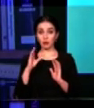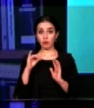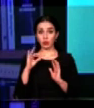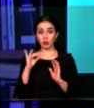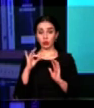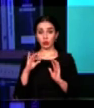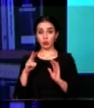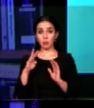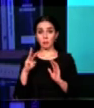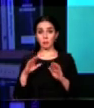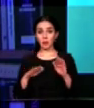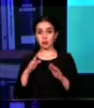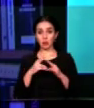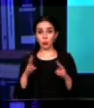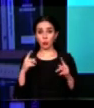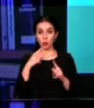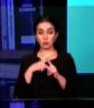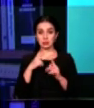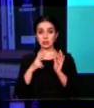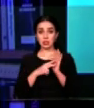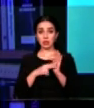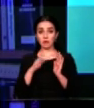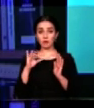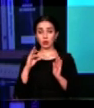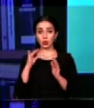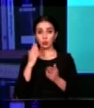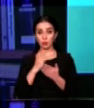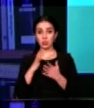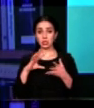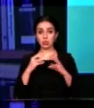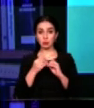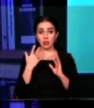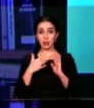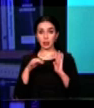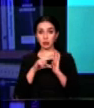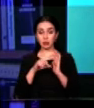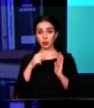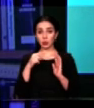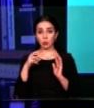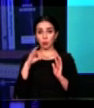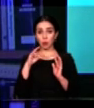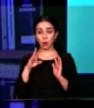massasini qo'shamiz. 8 ta vodorod bor. Jami 56